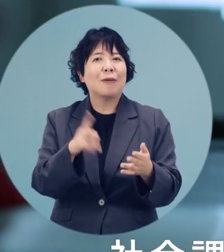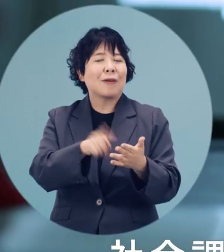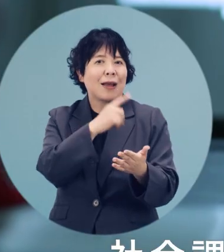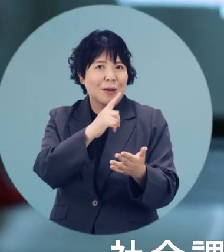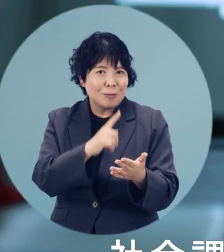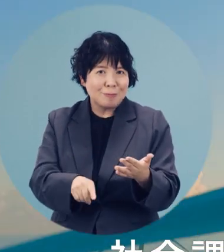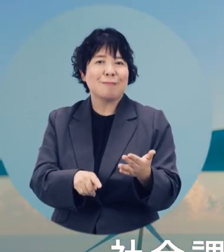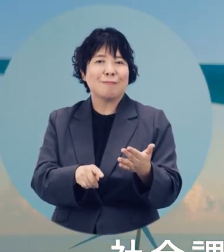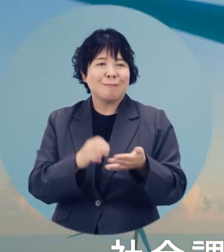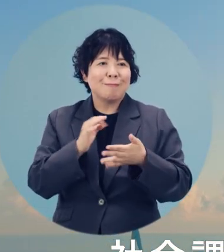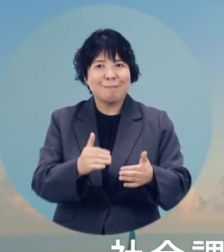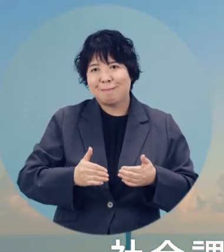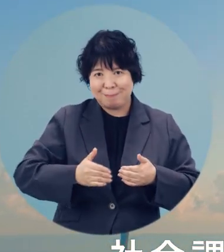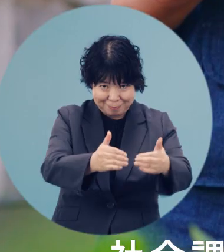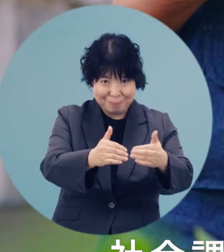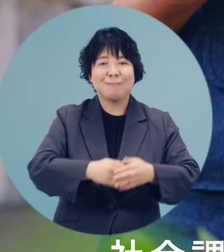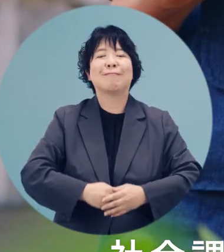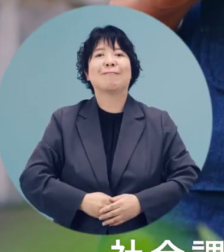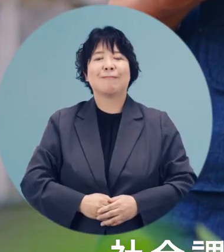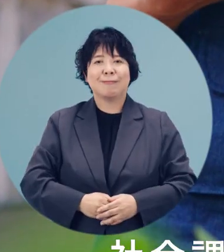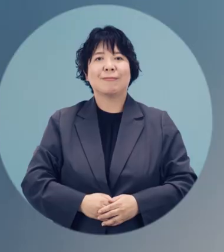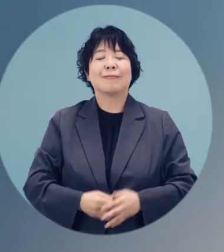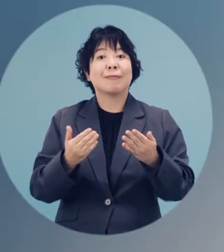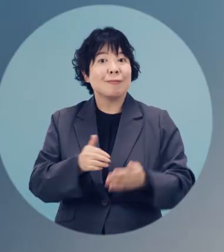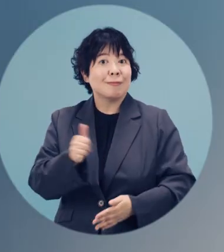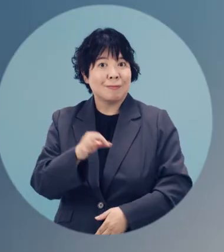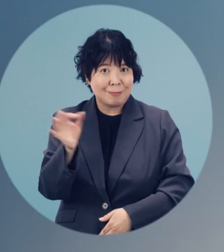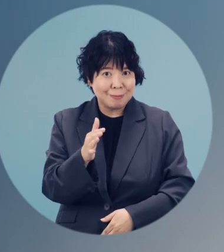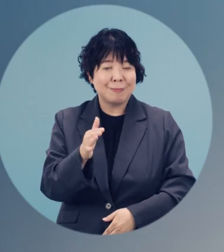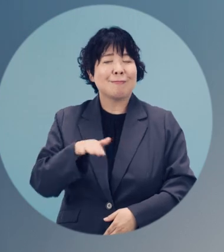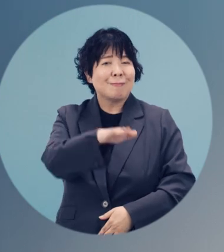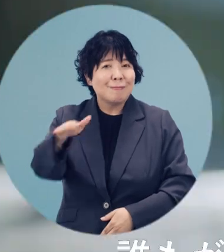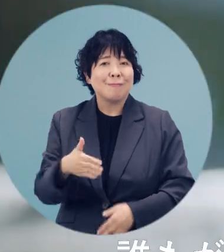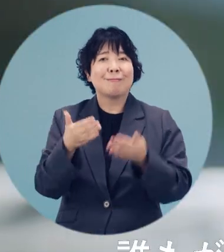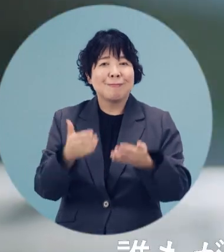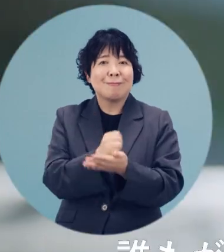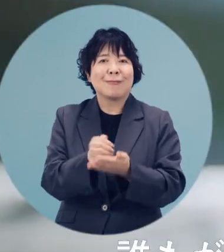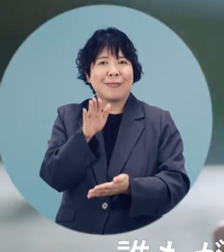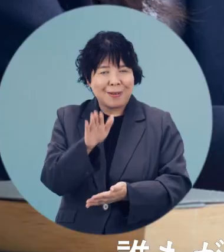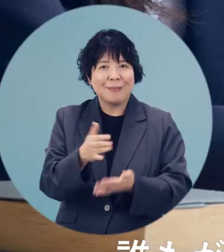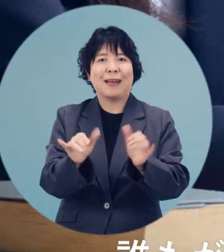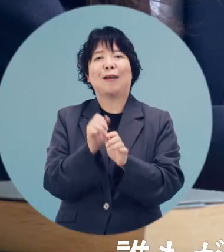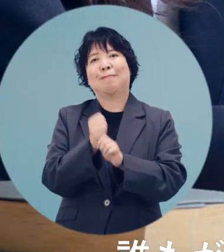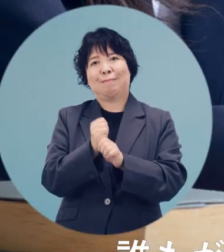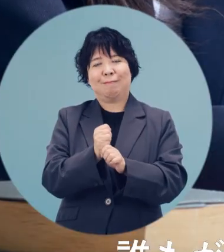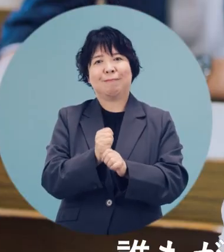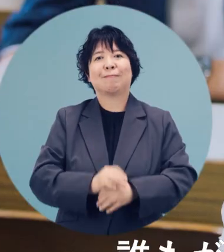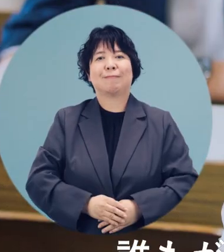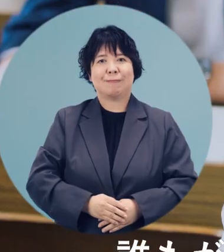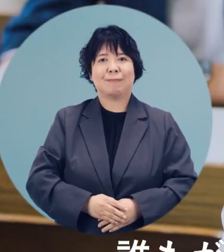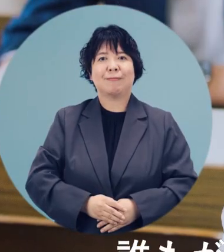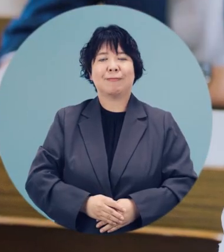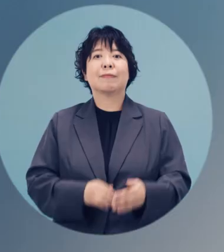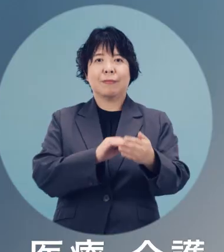課題を解決するインパクト投資を推進します。教育無償化で誰もが学ぶチャンスを得られる社会を作